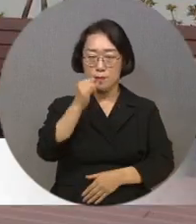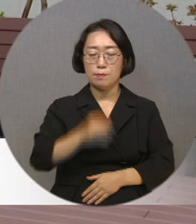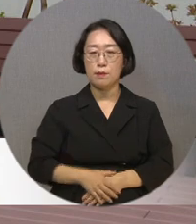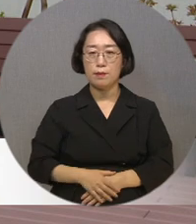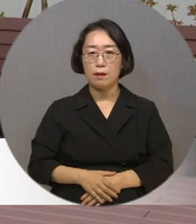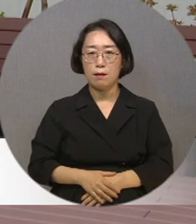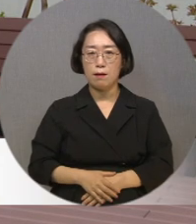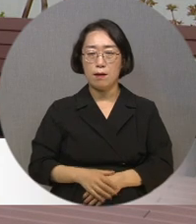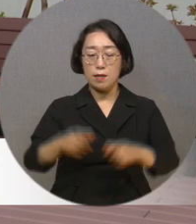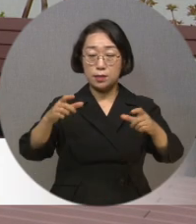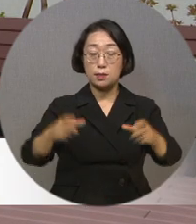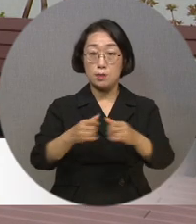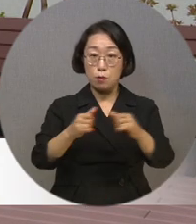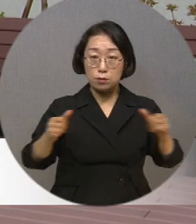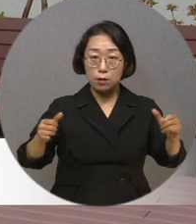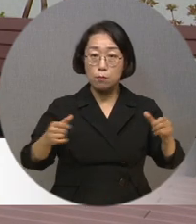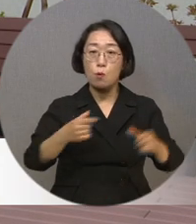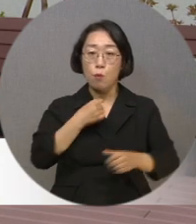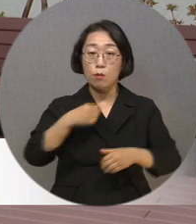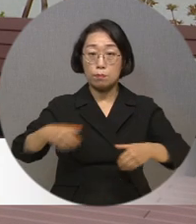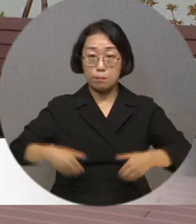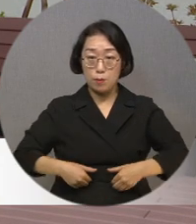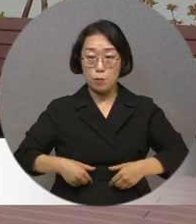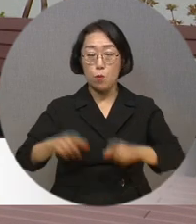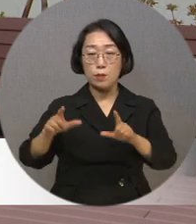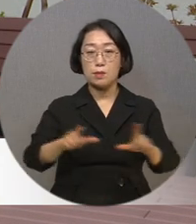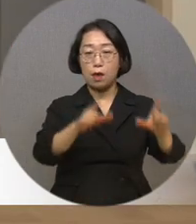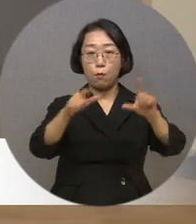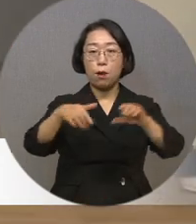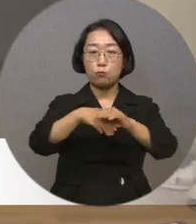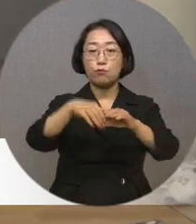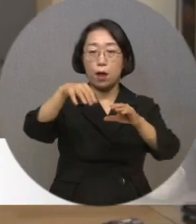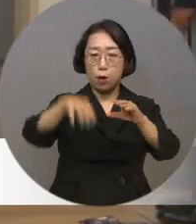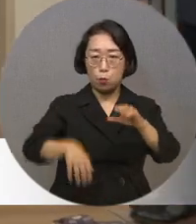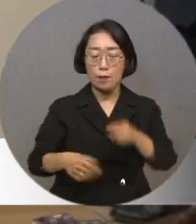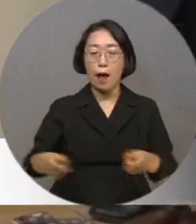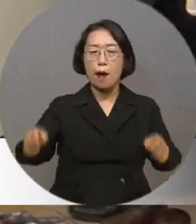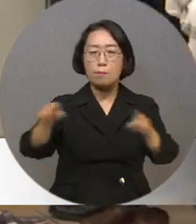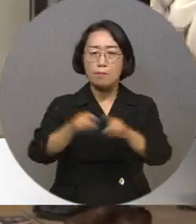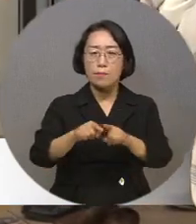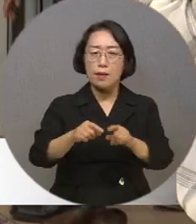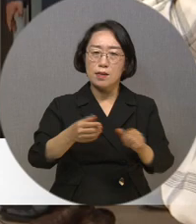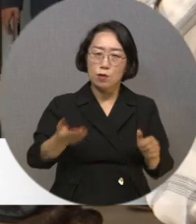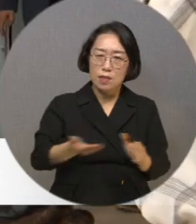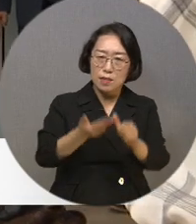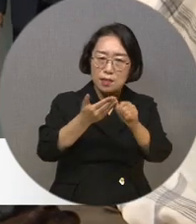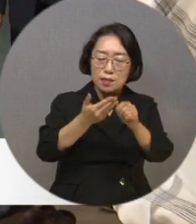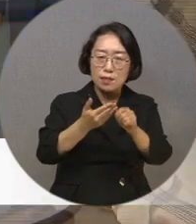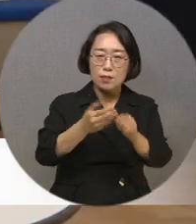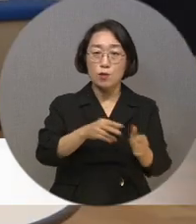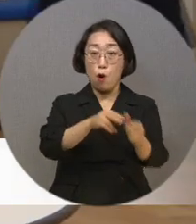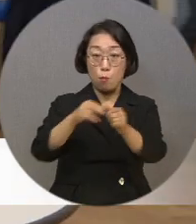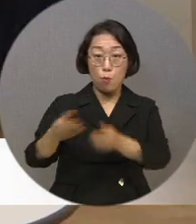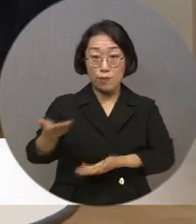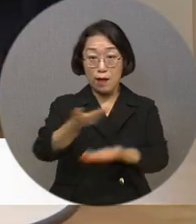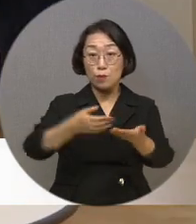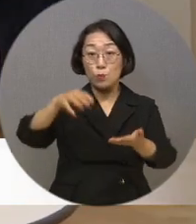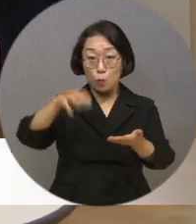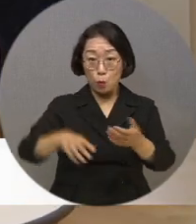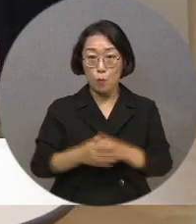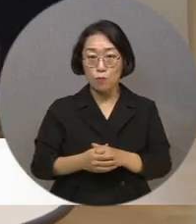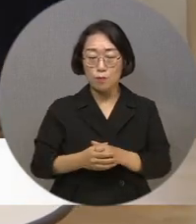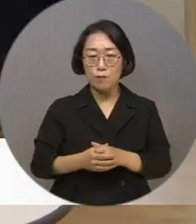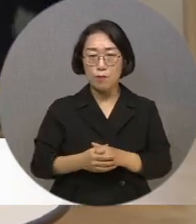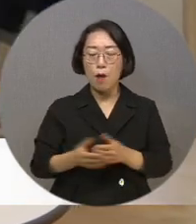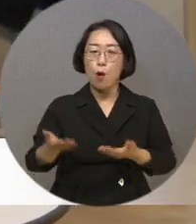그간 시민들에게 요구가 높았던 생활문화 공간과 공동육아 나눔터 2호점의 개소로 시민들이